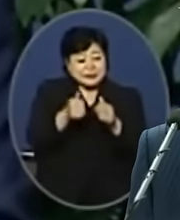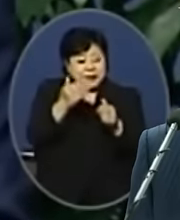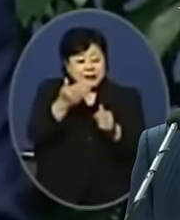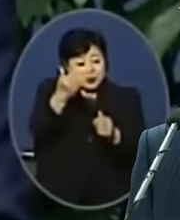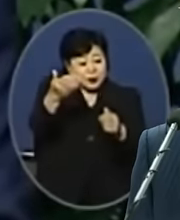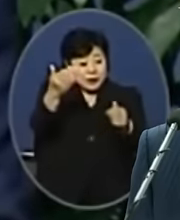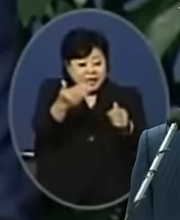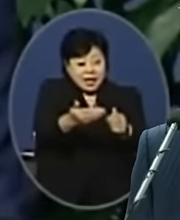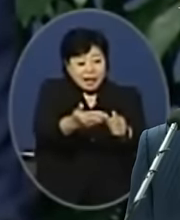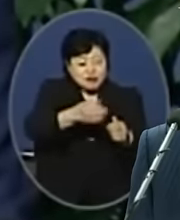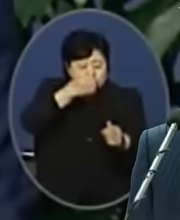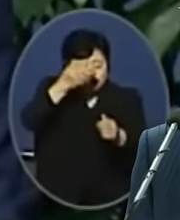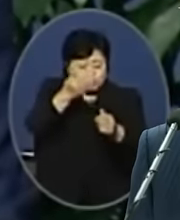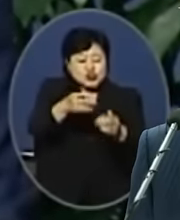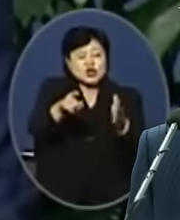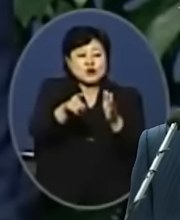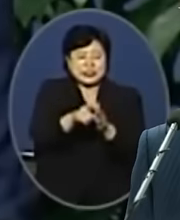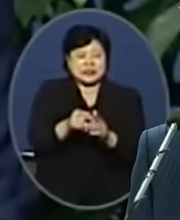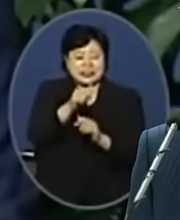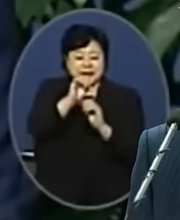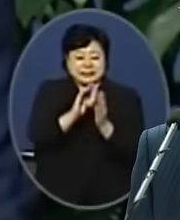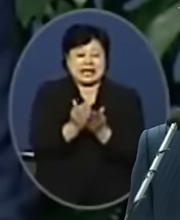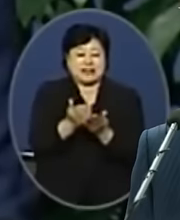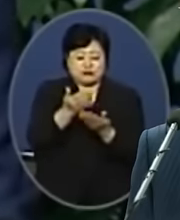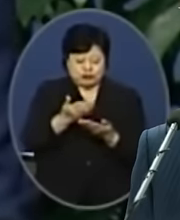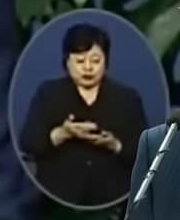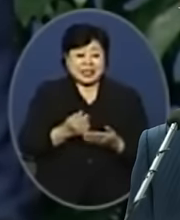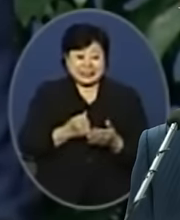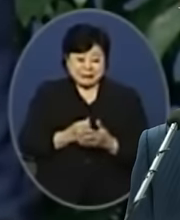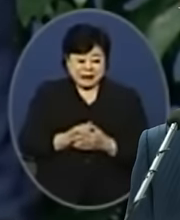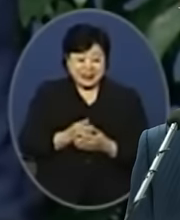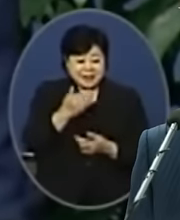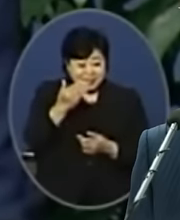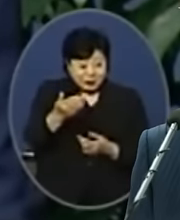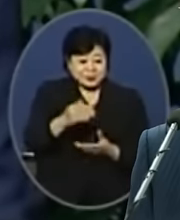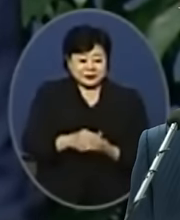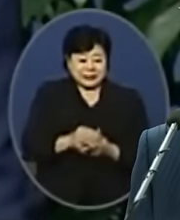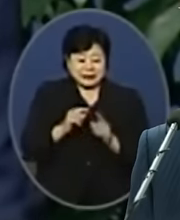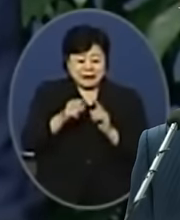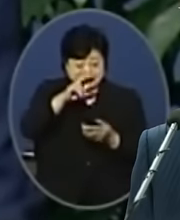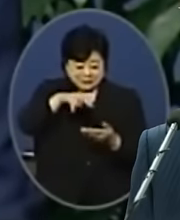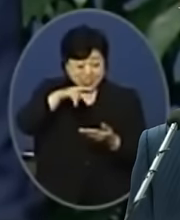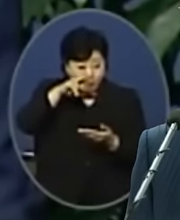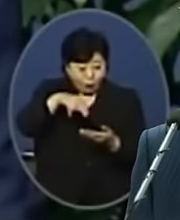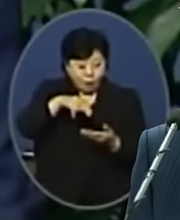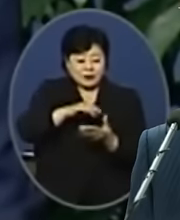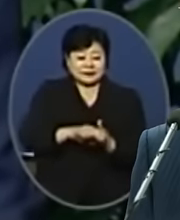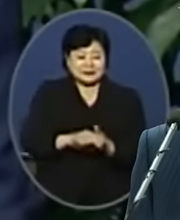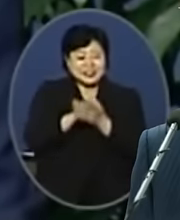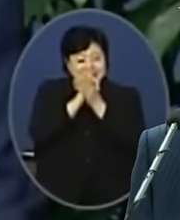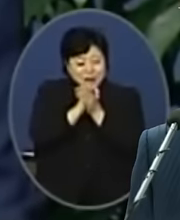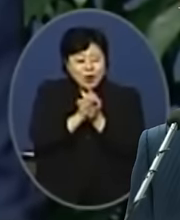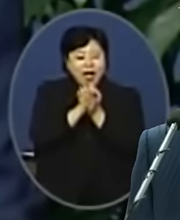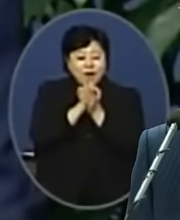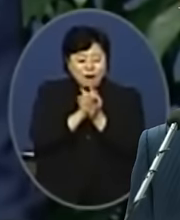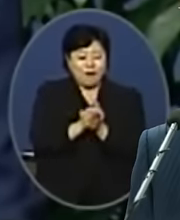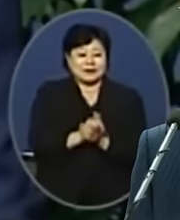하나님께서 여러분에게 꿈을 주기 위해서 주신 책임으로 여러분 이 성경을 읽고